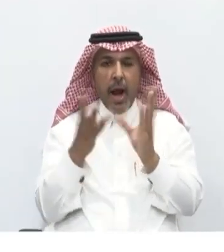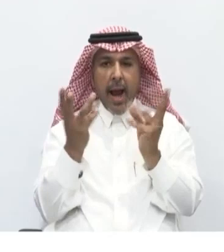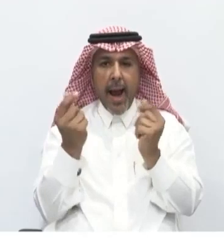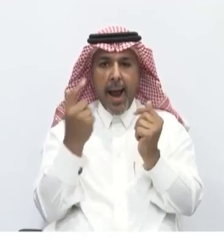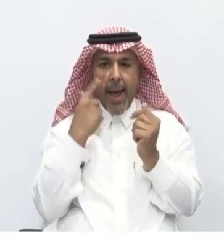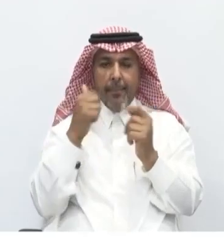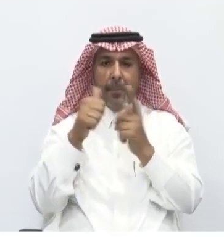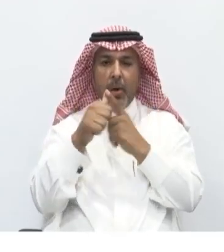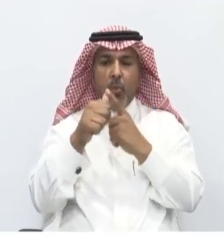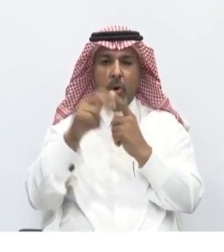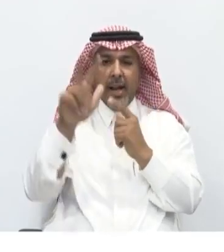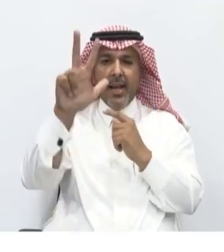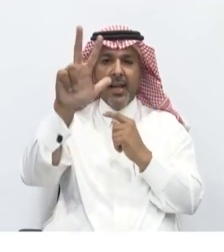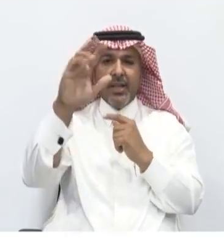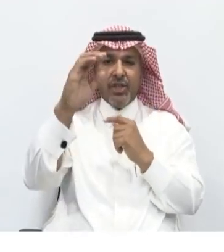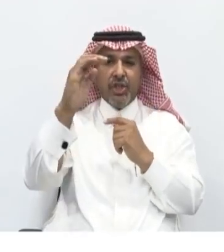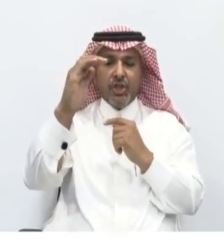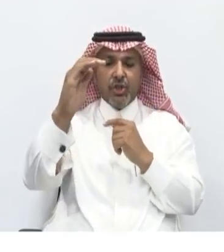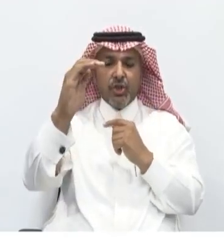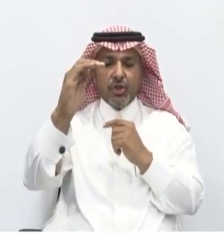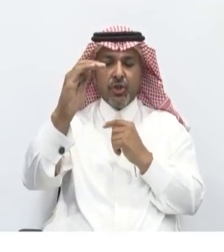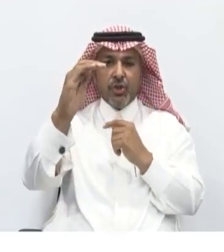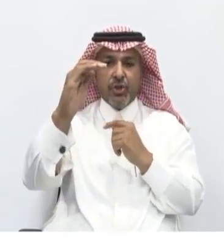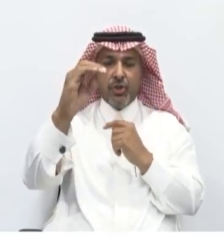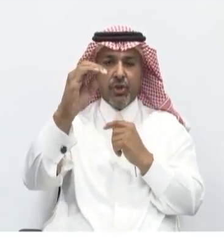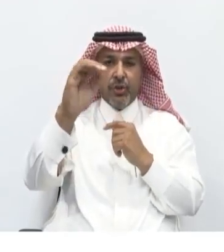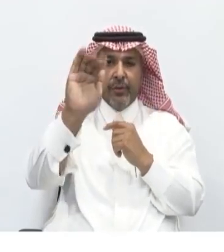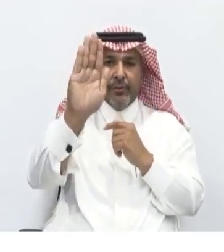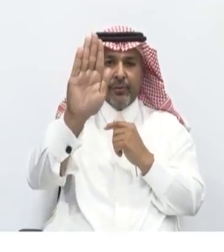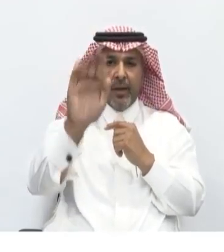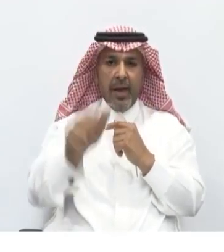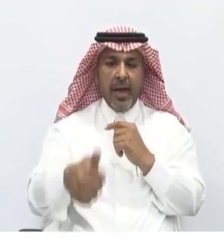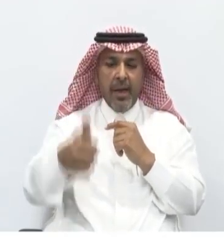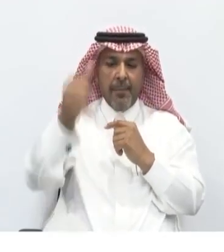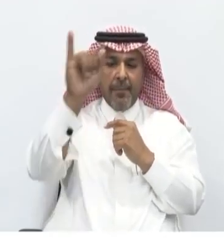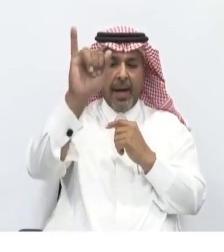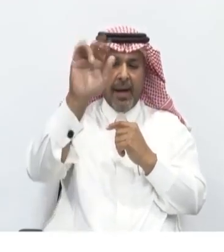الجسيمات هي الذرات الجزيئات وحدات الصيغه